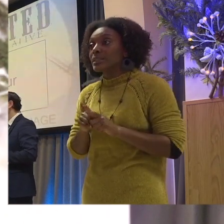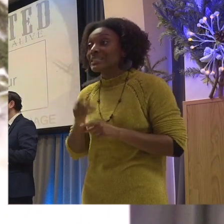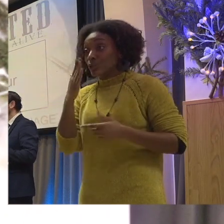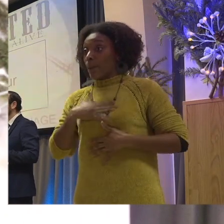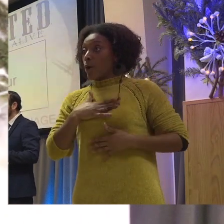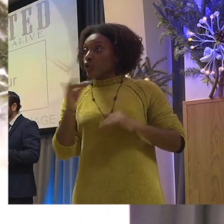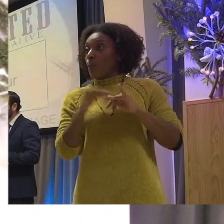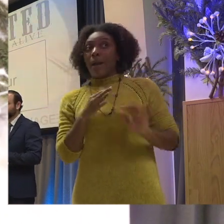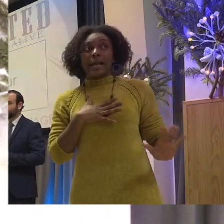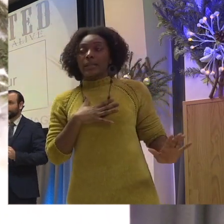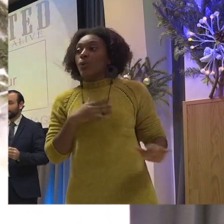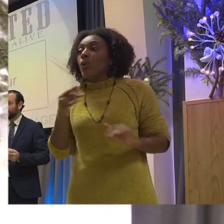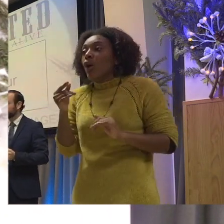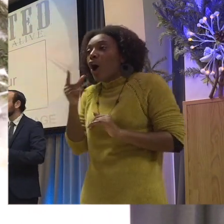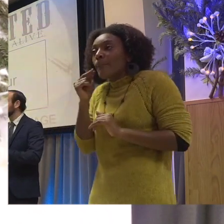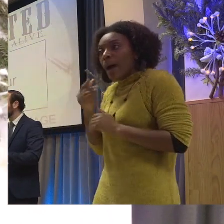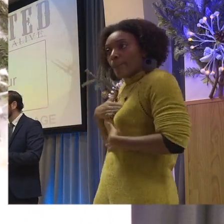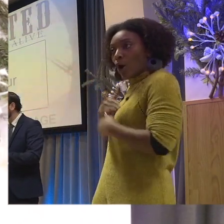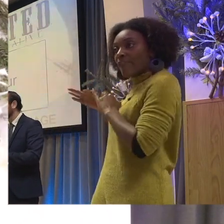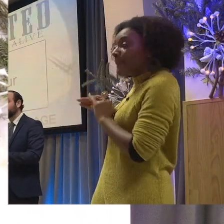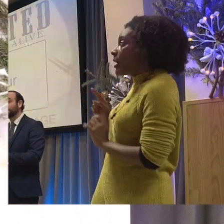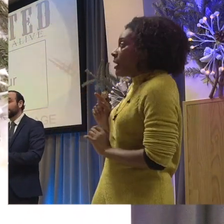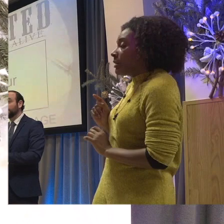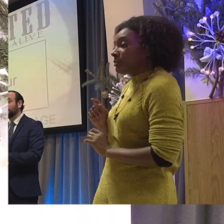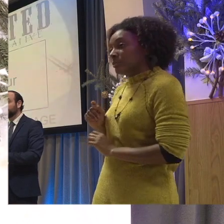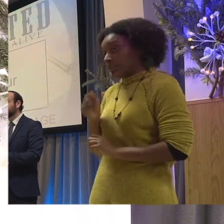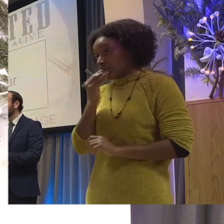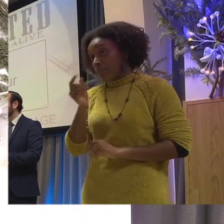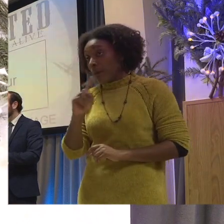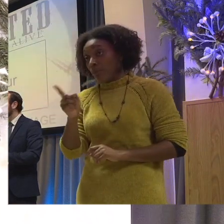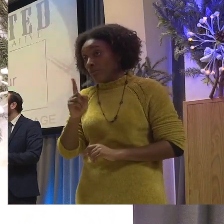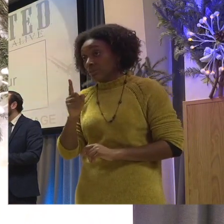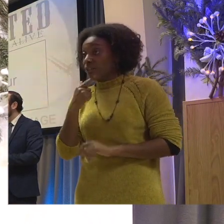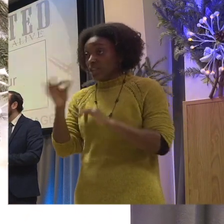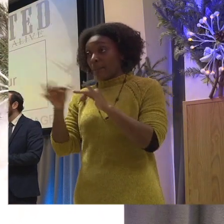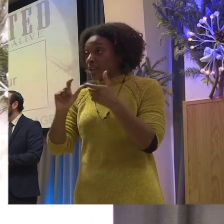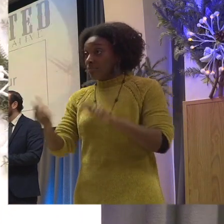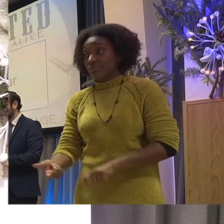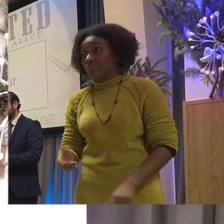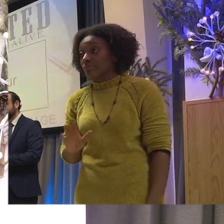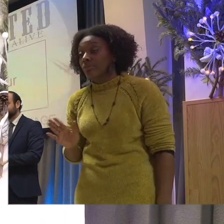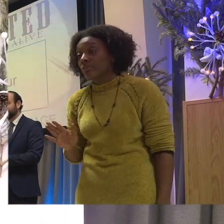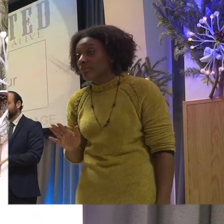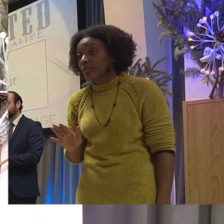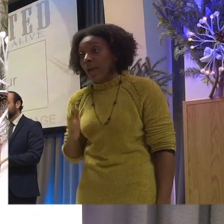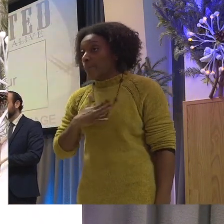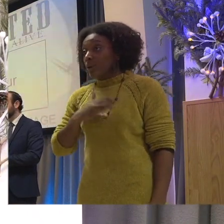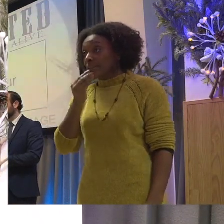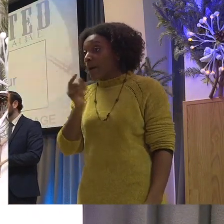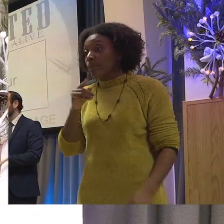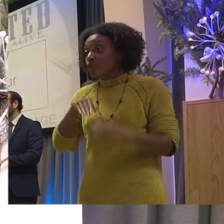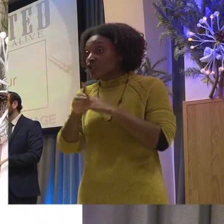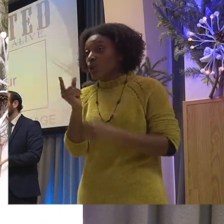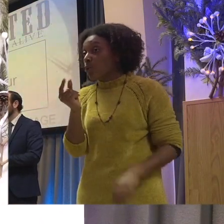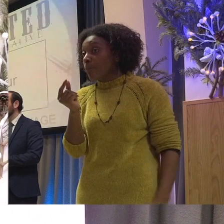mari, si tu as peur de ta femme, ton mariage est en danger. Priez pour que l'amour parfait bannisse la peur. Si tu